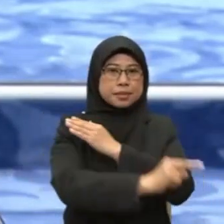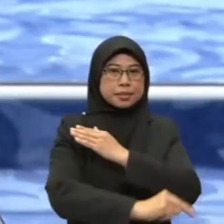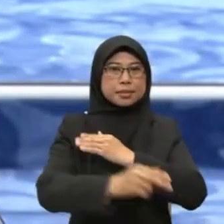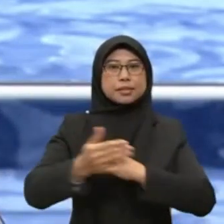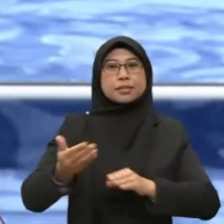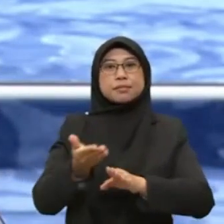dimuktamadkan